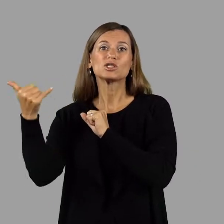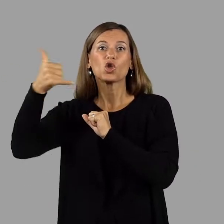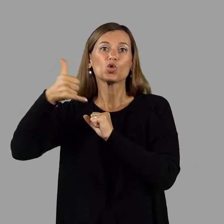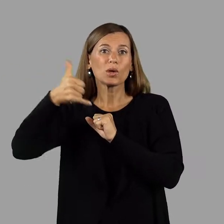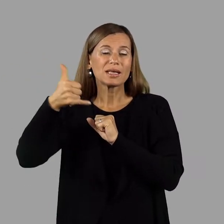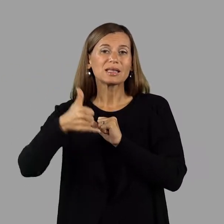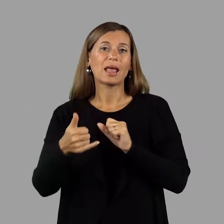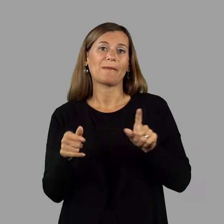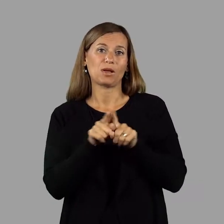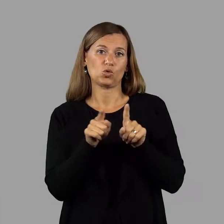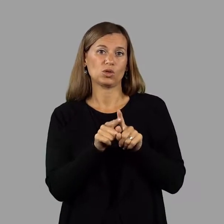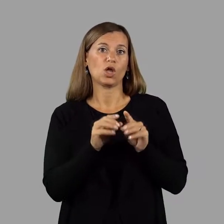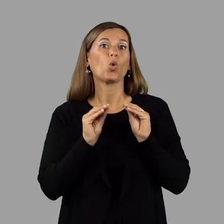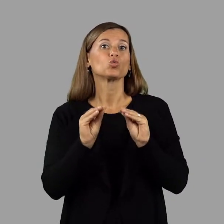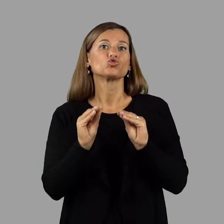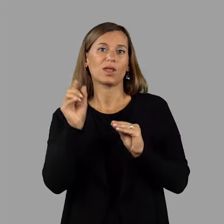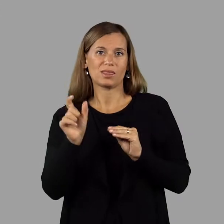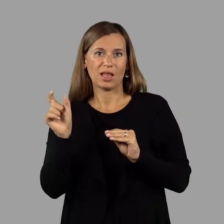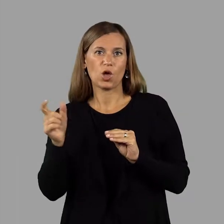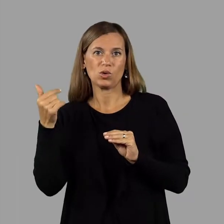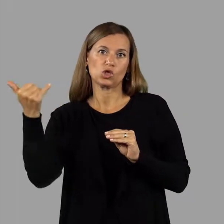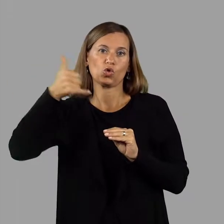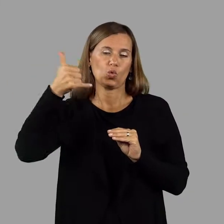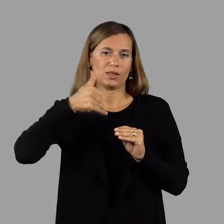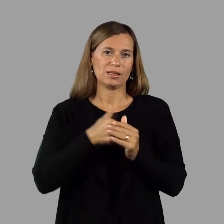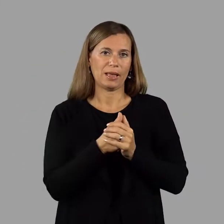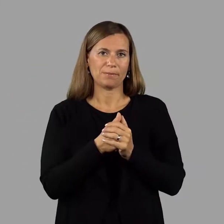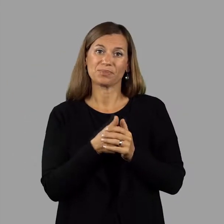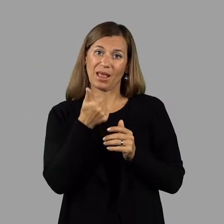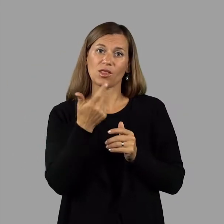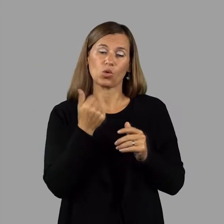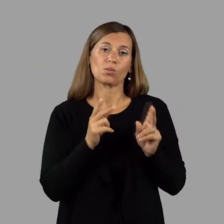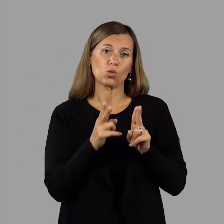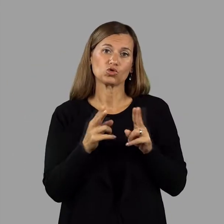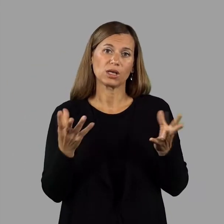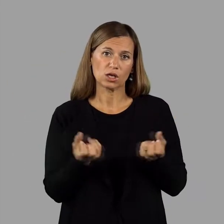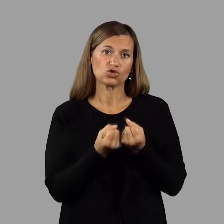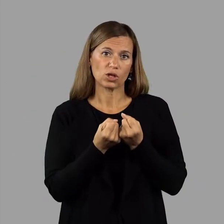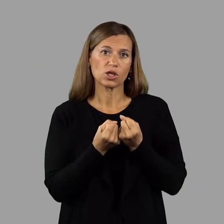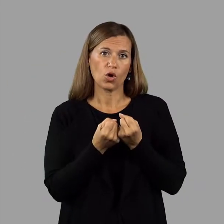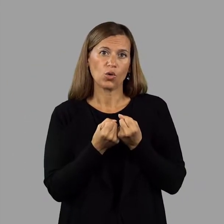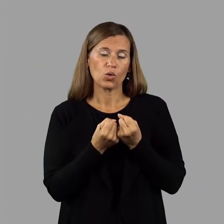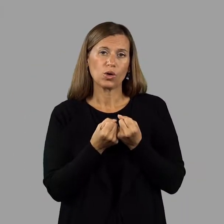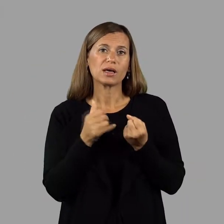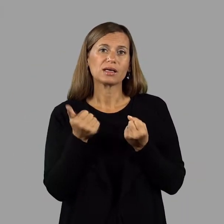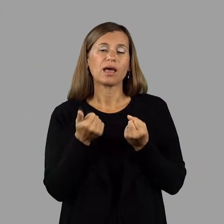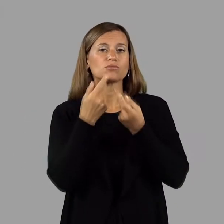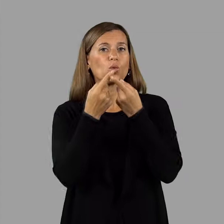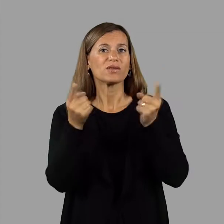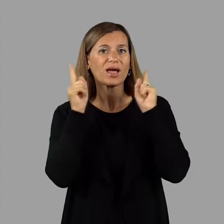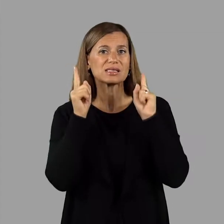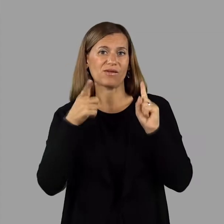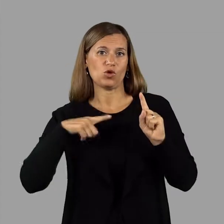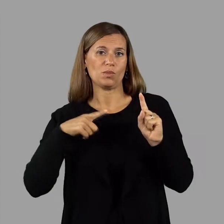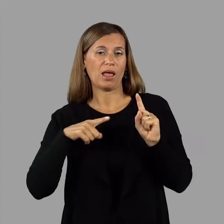tudi učiteljev iz tujine. No, in ena od možnih rešitev, ki si jih je Univerza